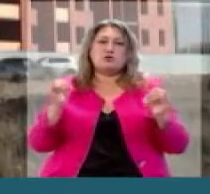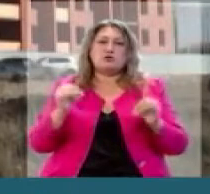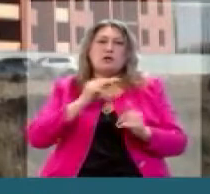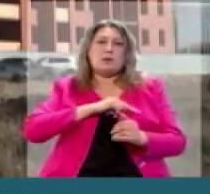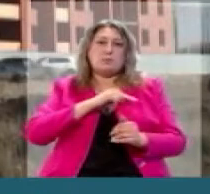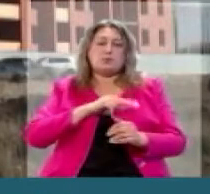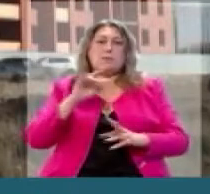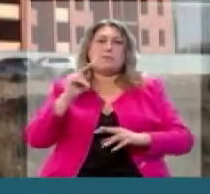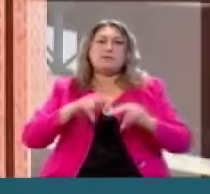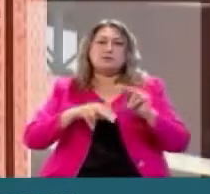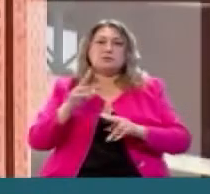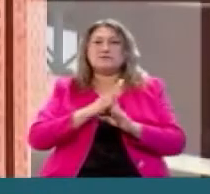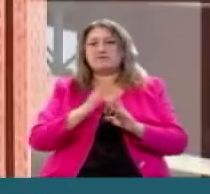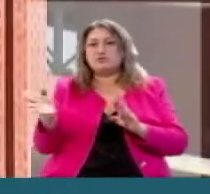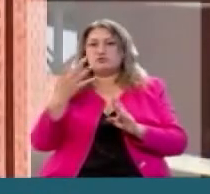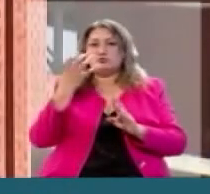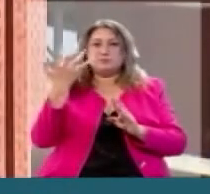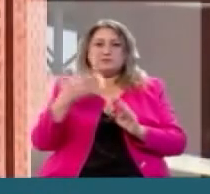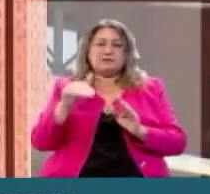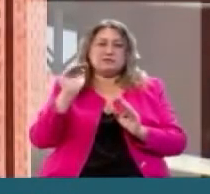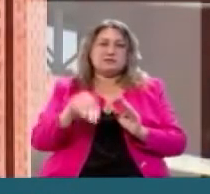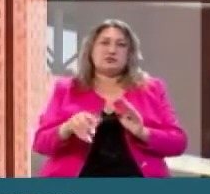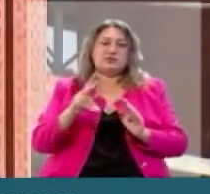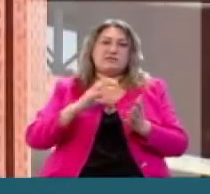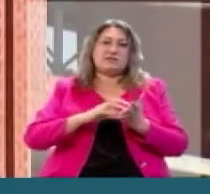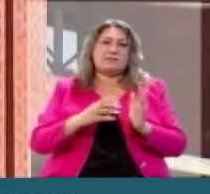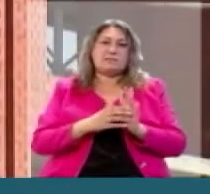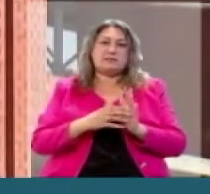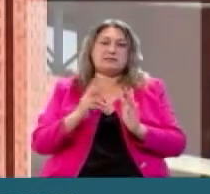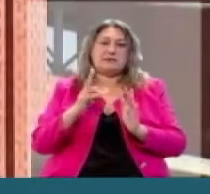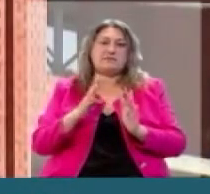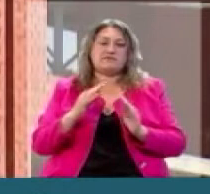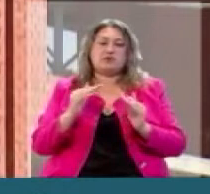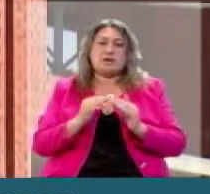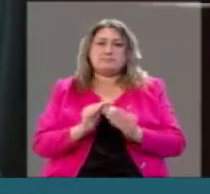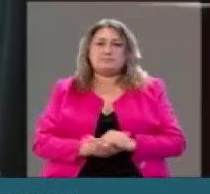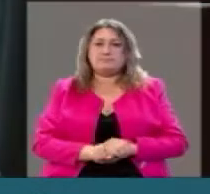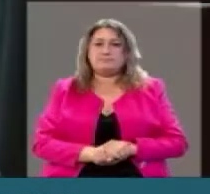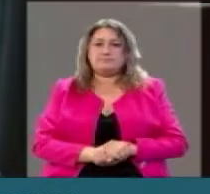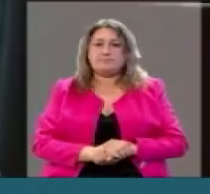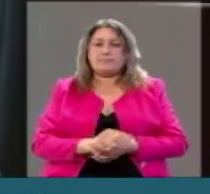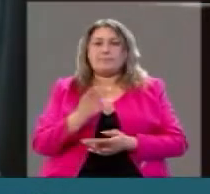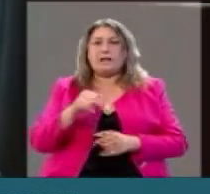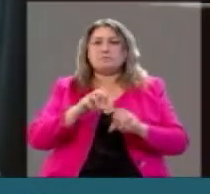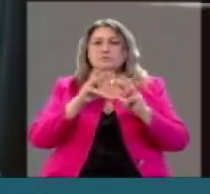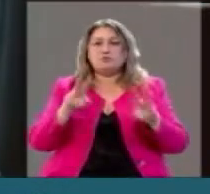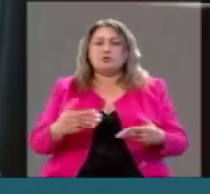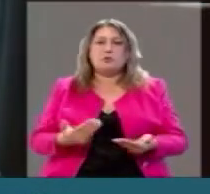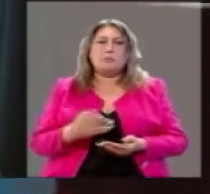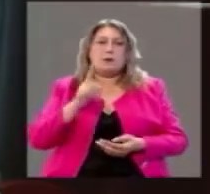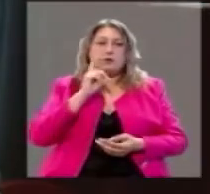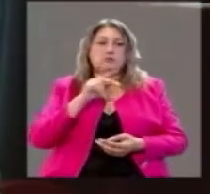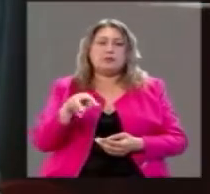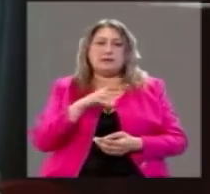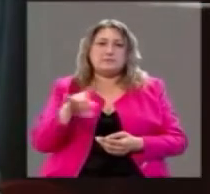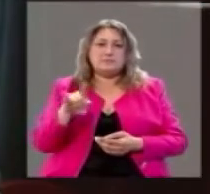темпы работы, построить свыше 450 тысяч квадратных метров жилья. Для обеспечения жильем молодежи